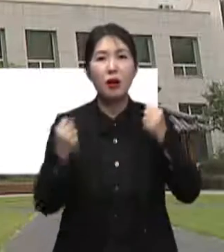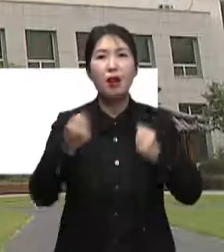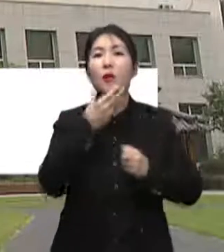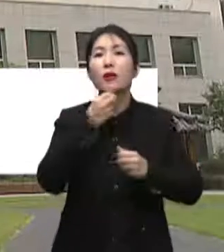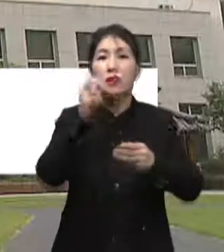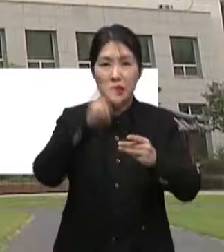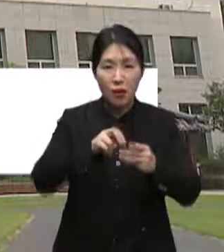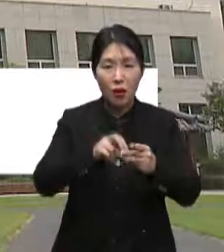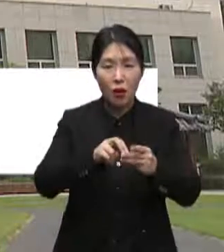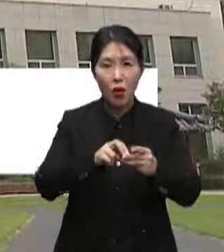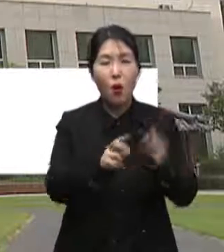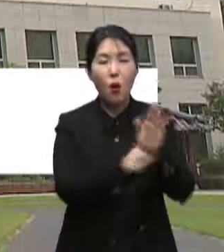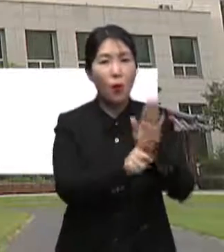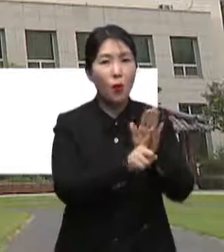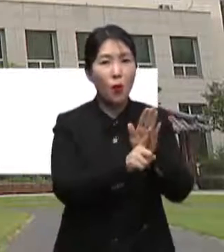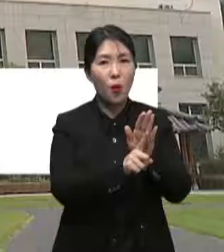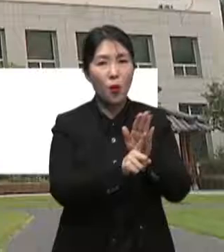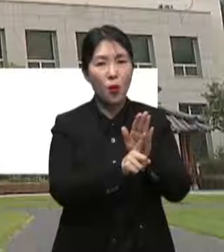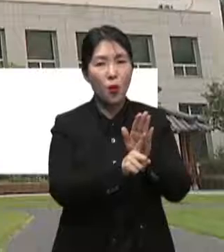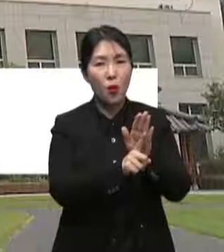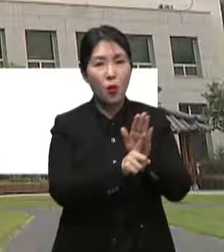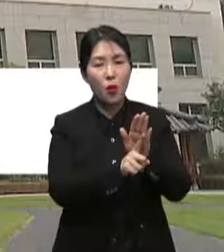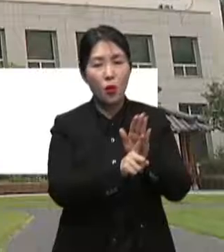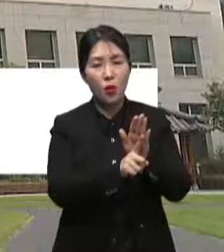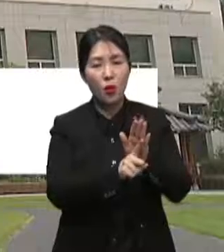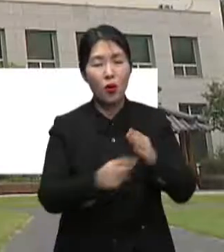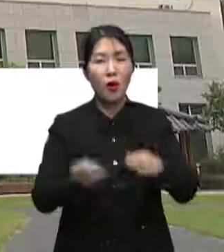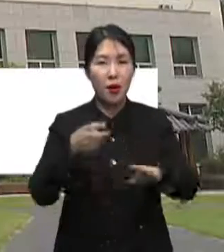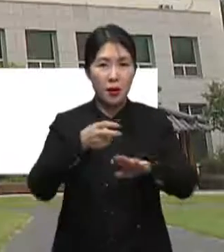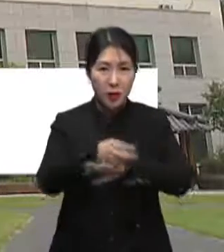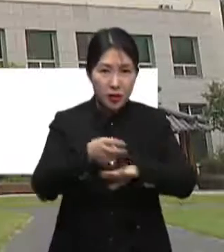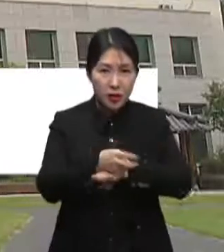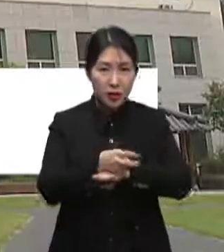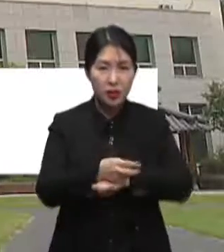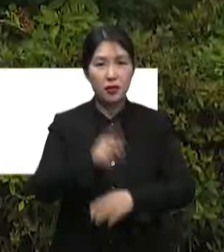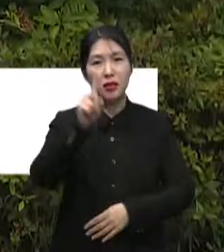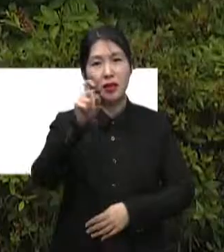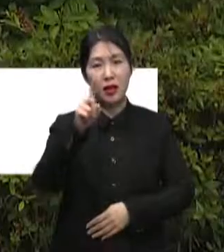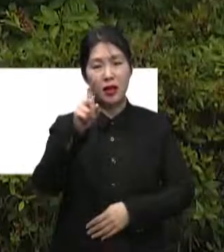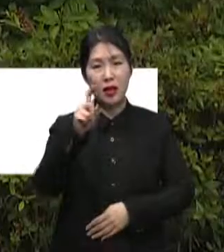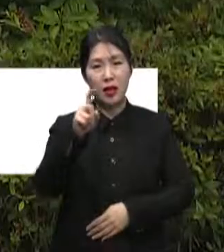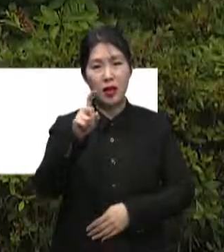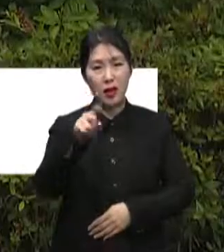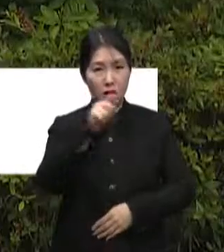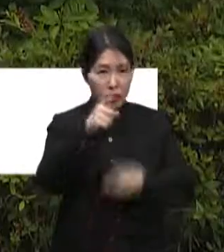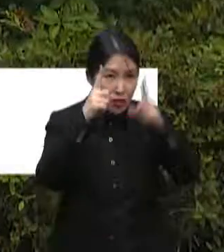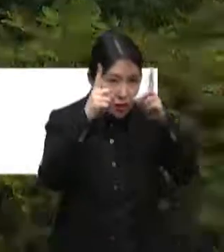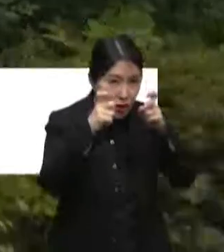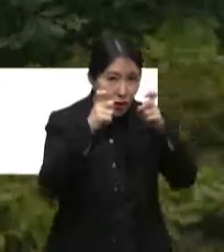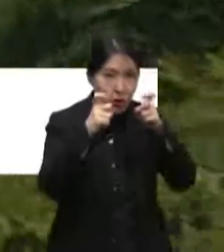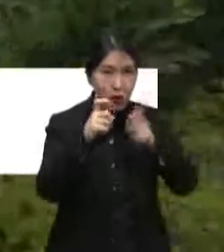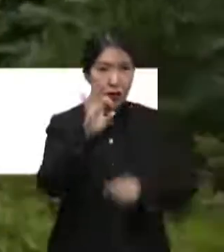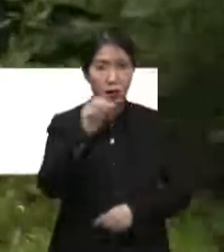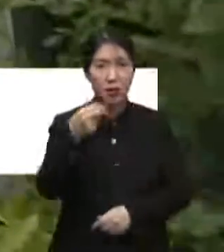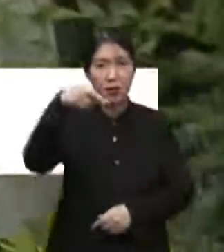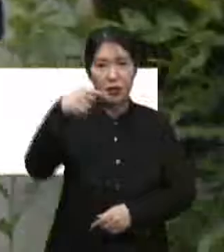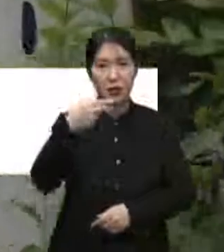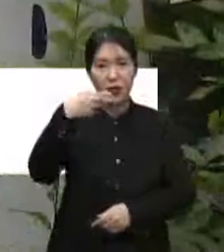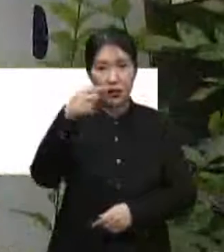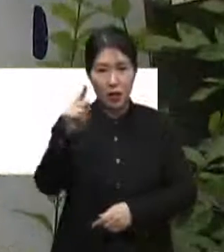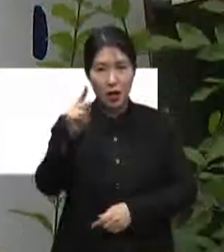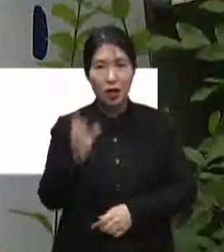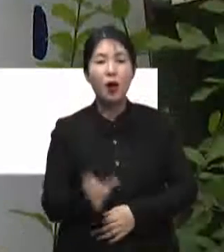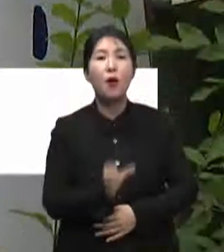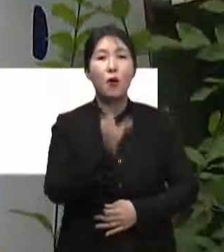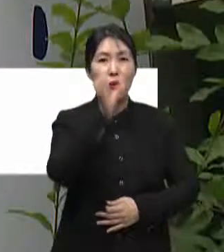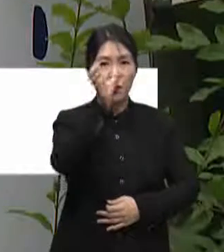홍보 광고가 게시된 지역 내 11대 버스 중 하나를 촬영한 후 개인 인스타그램에 연수구 정신건강복지센터를